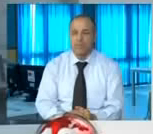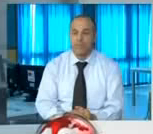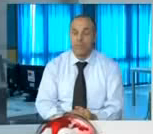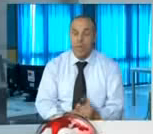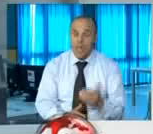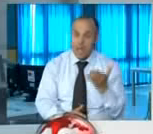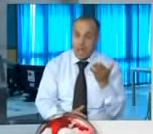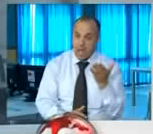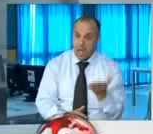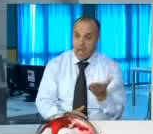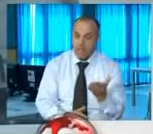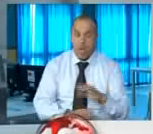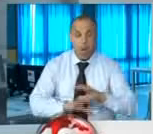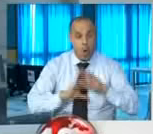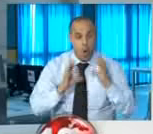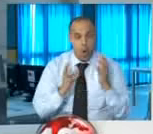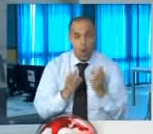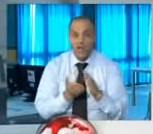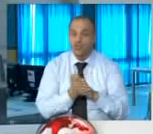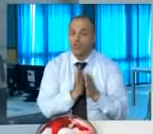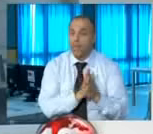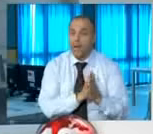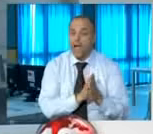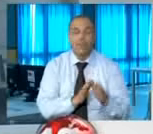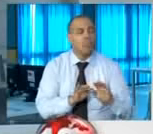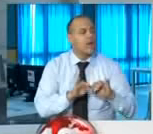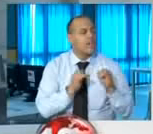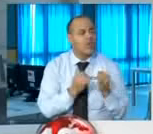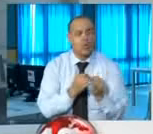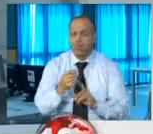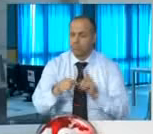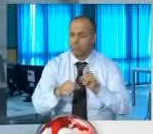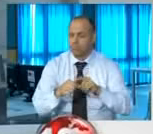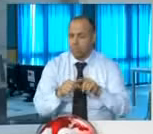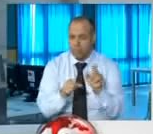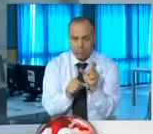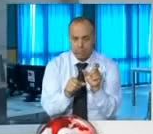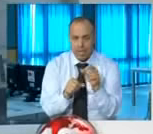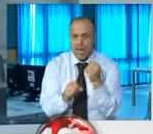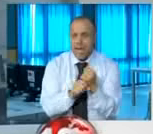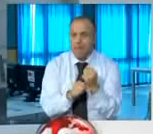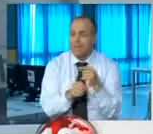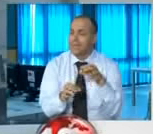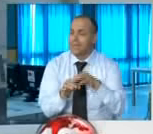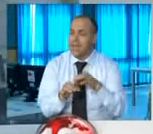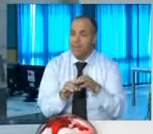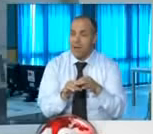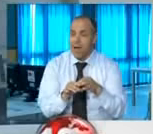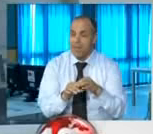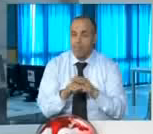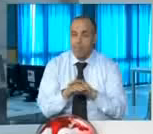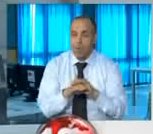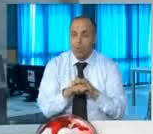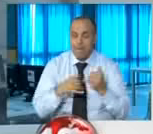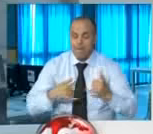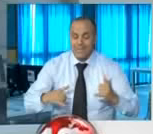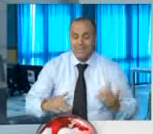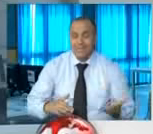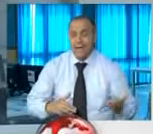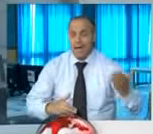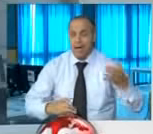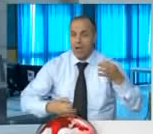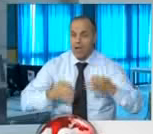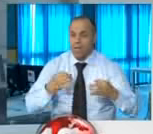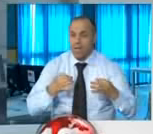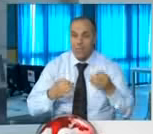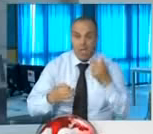هذا وقد أجمعت أغلب الجمعيات والمنظمات المشاركة في ملاحظة سير العملية الانتخابية المتعلقة بالمجلس الأعلى للقضاء